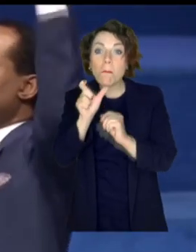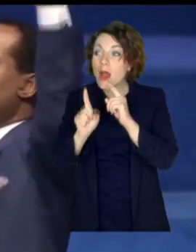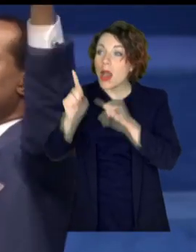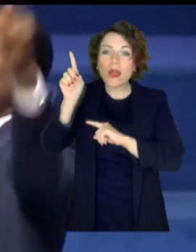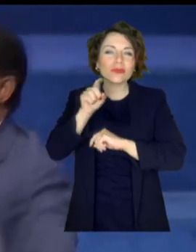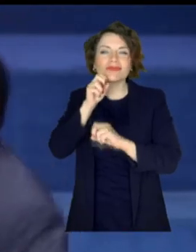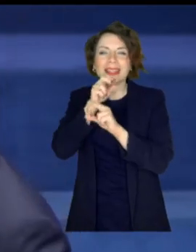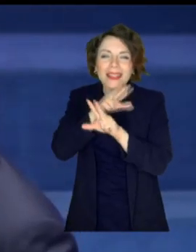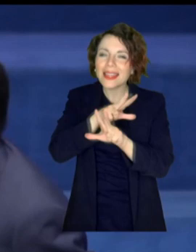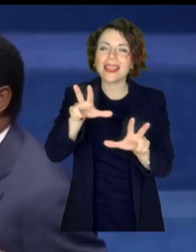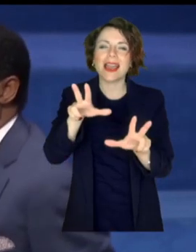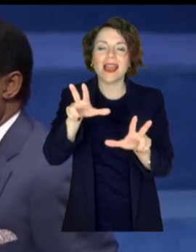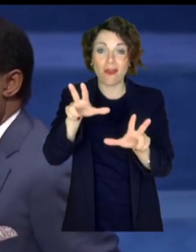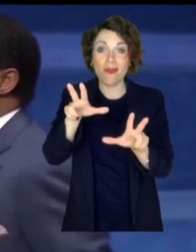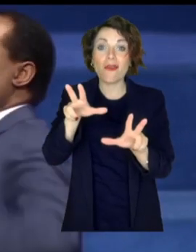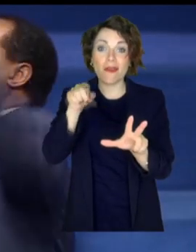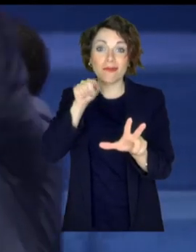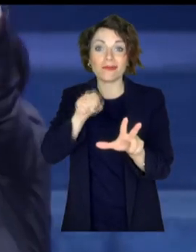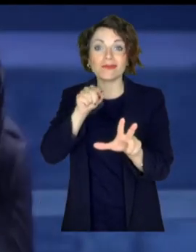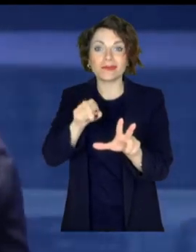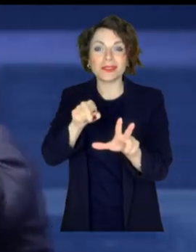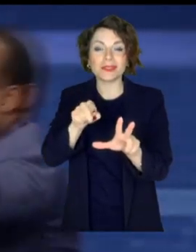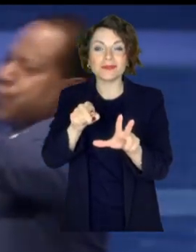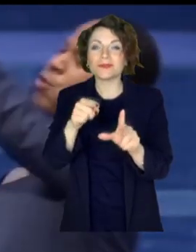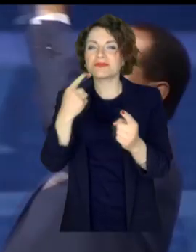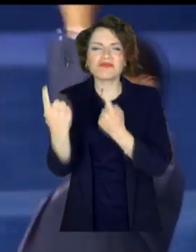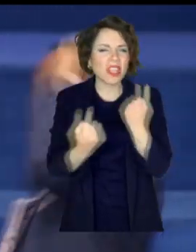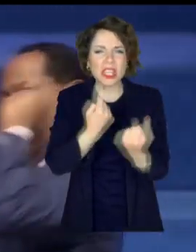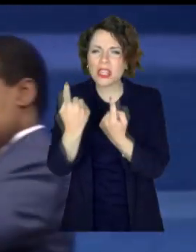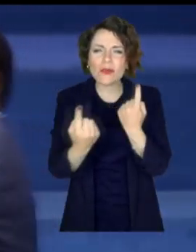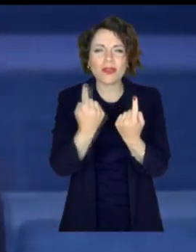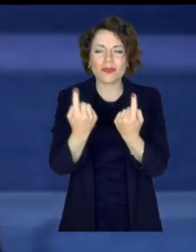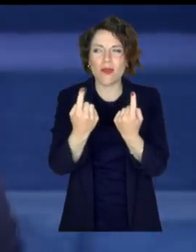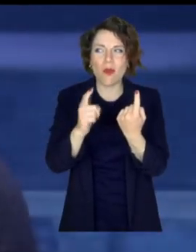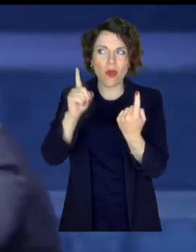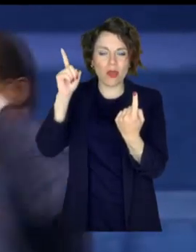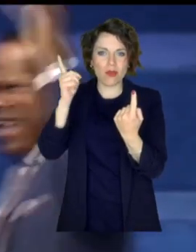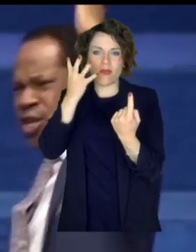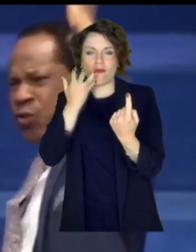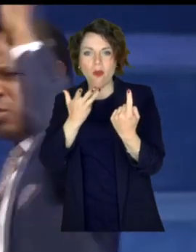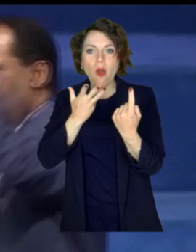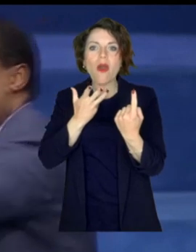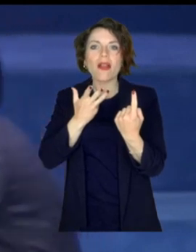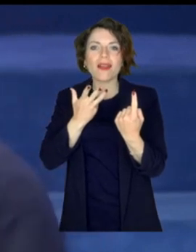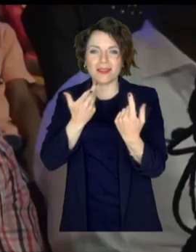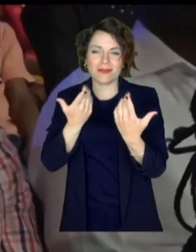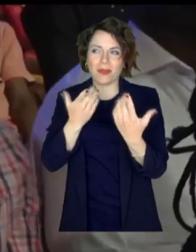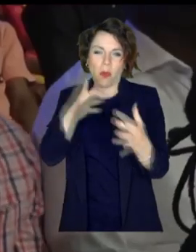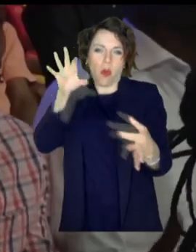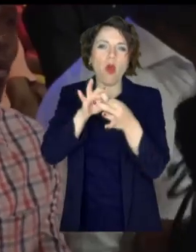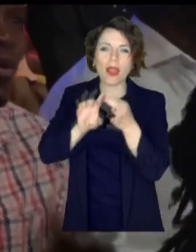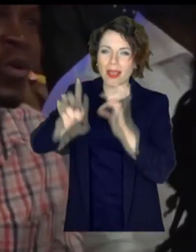Dio, siccome è la parola di Dio, tutto quello che è da Dio, ha la sua origine in